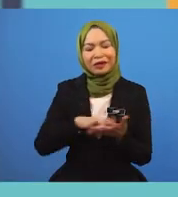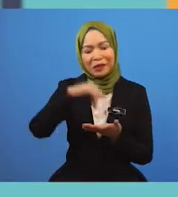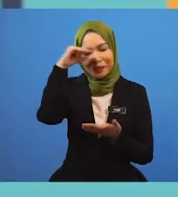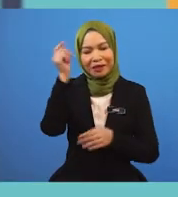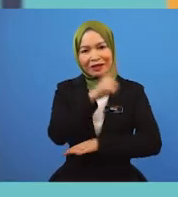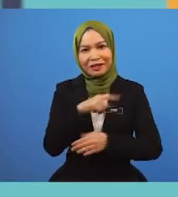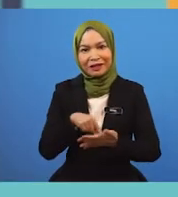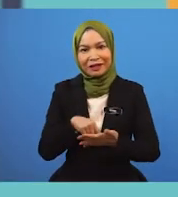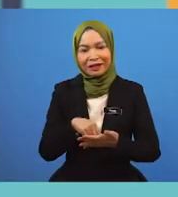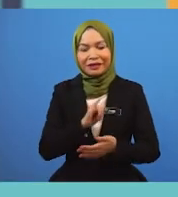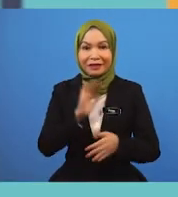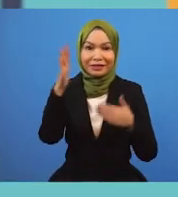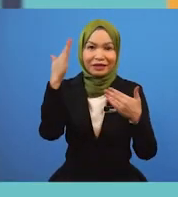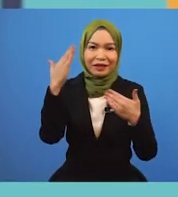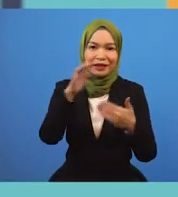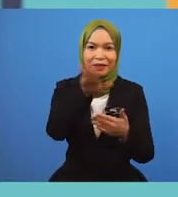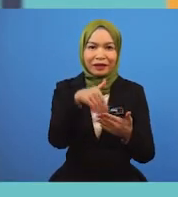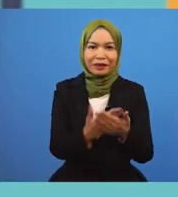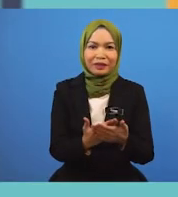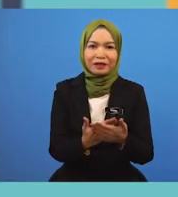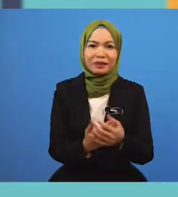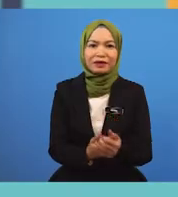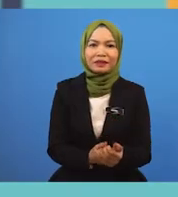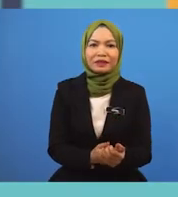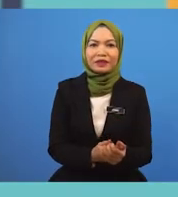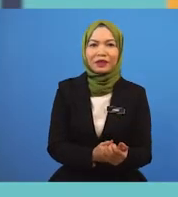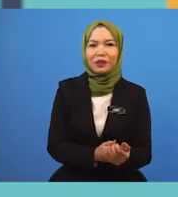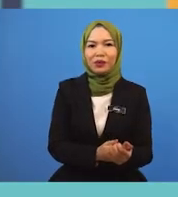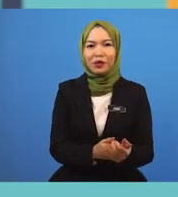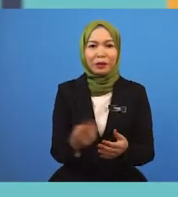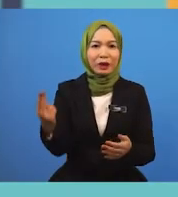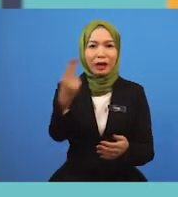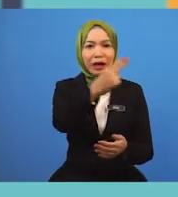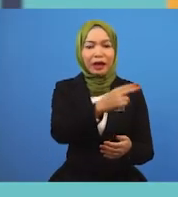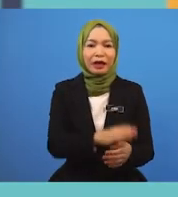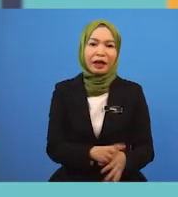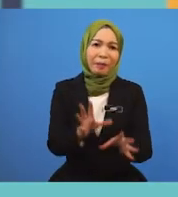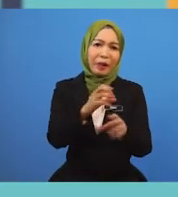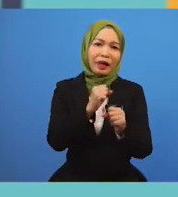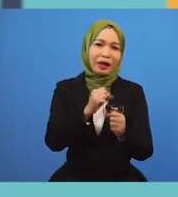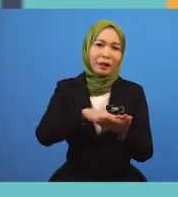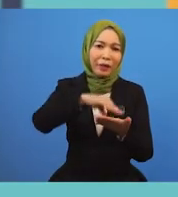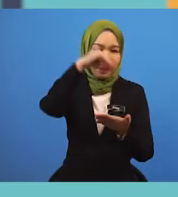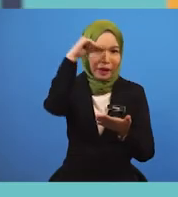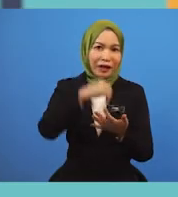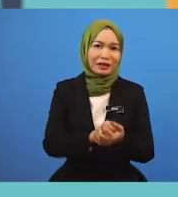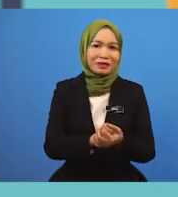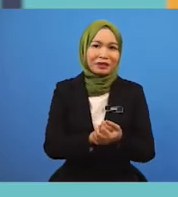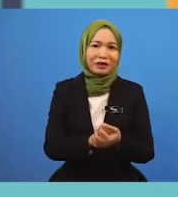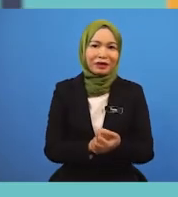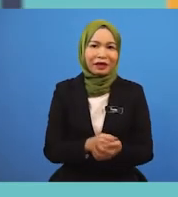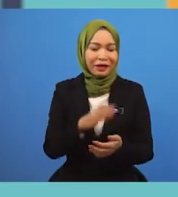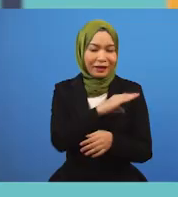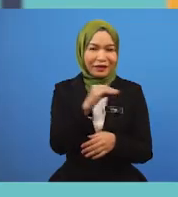dan cikgu-cikgu harap murid-murid yang depan ni faham pembelajaran kita hari ini.